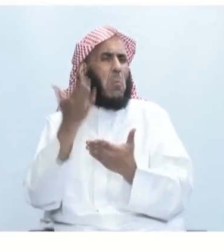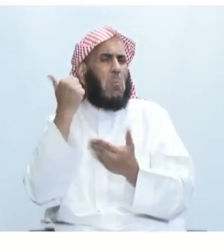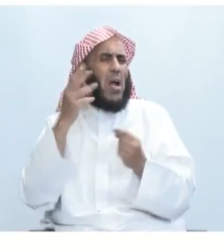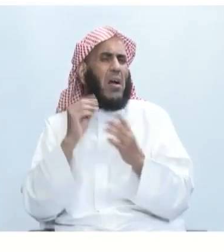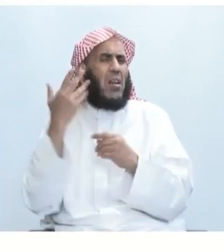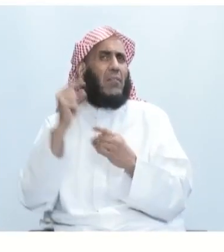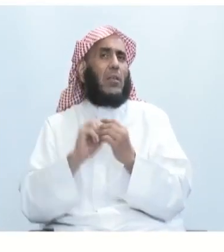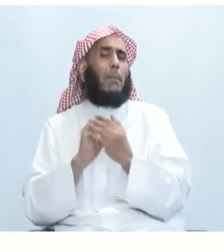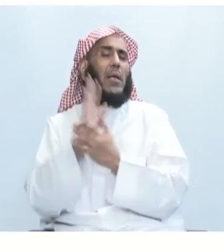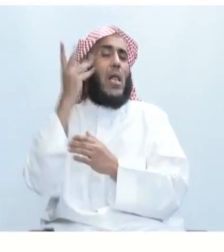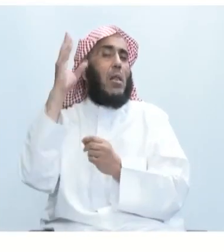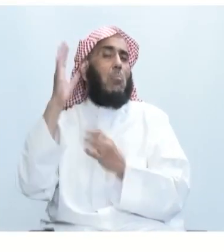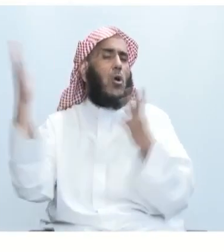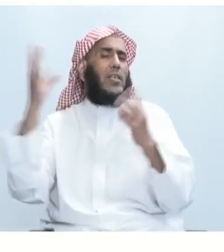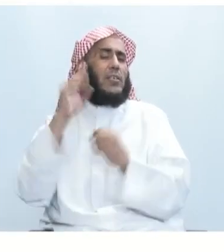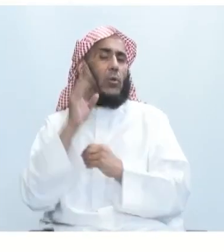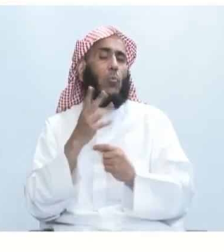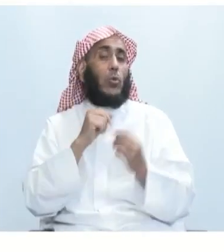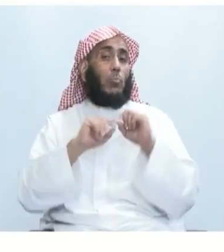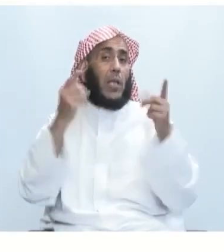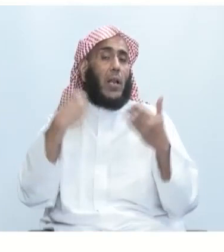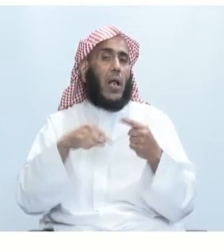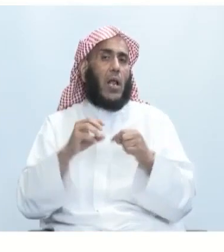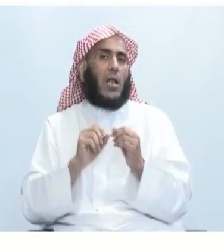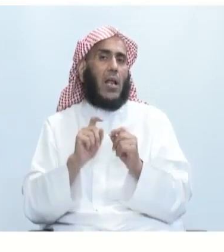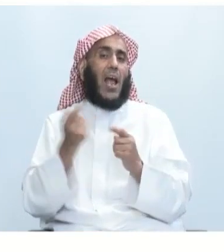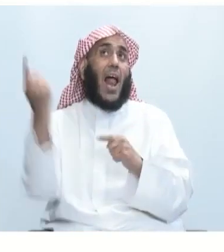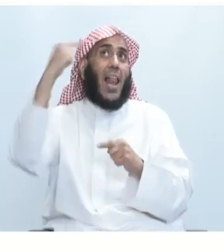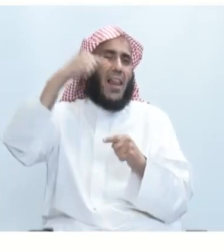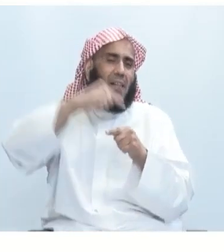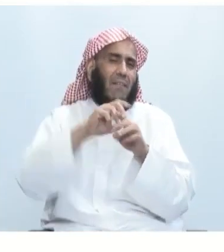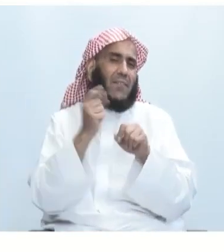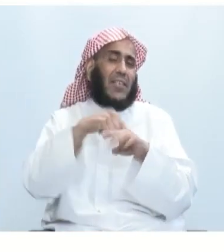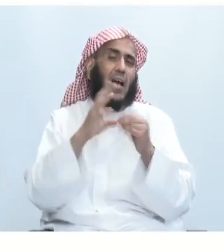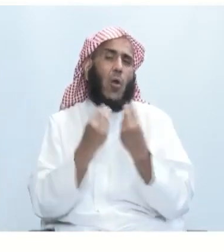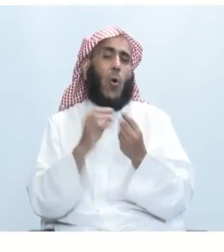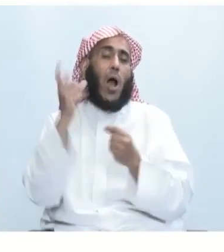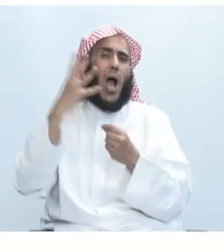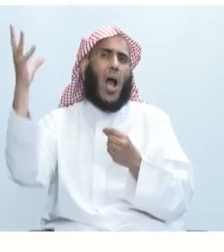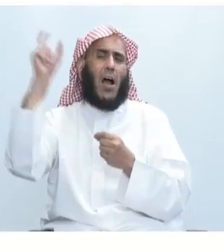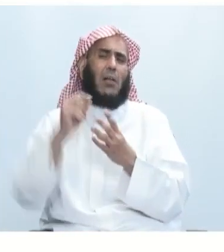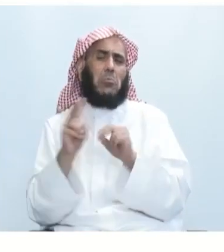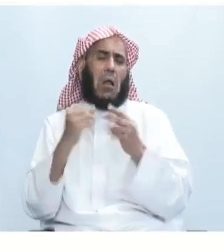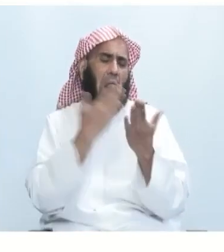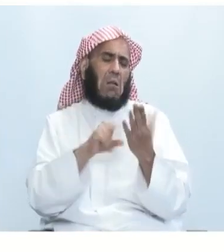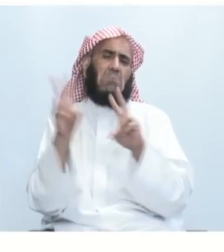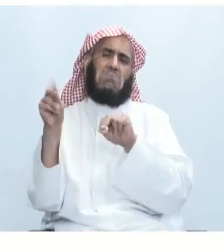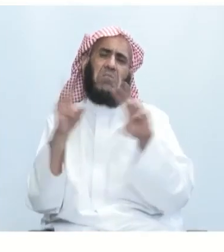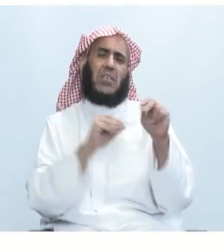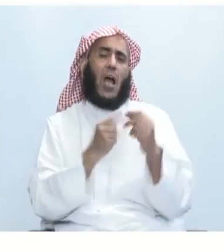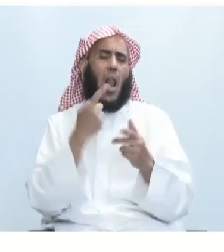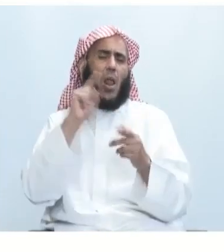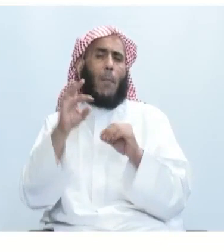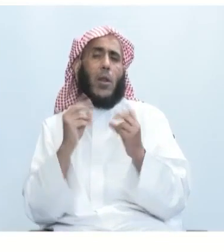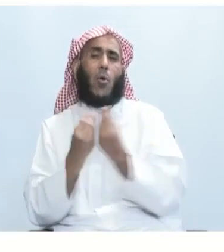الصواريخ وتبين لنا وتبين لنا الفطره انني وعالم الصواريخ لن نقرا بنفس الطريقه على